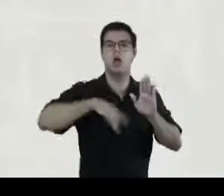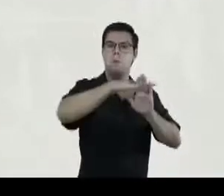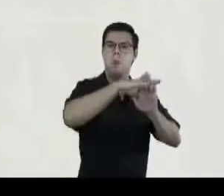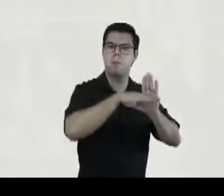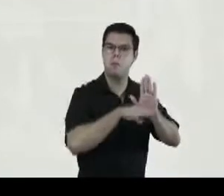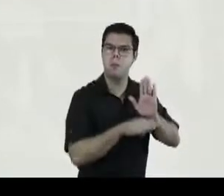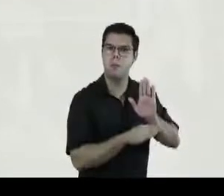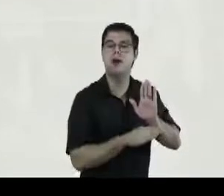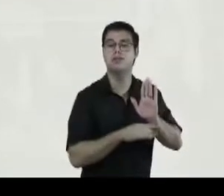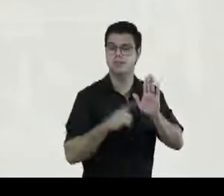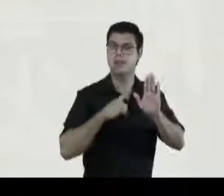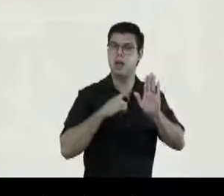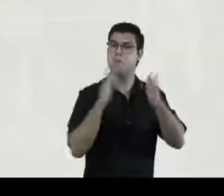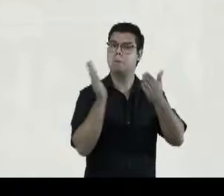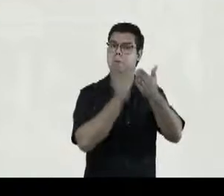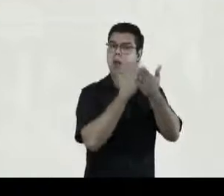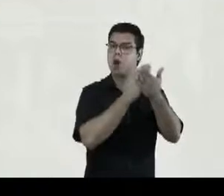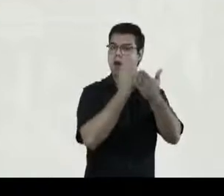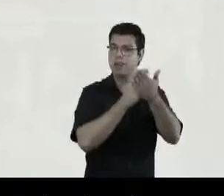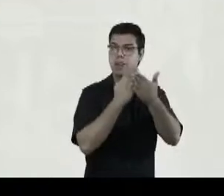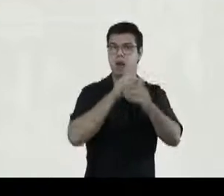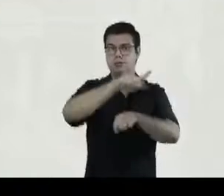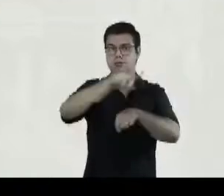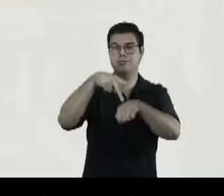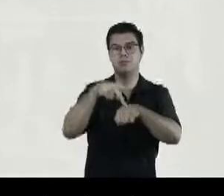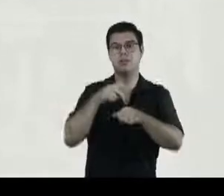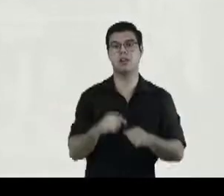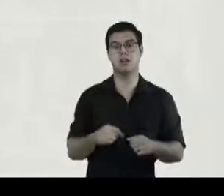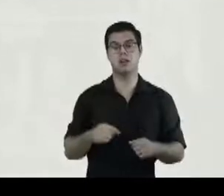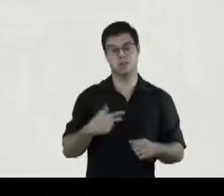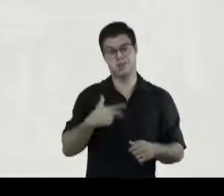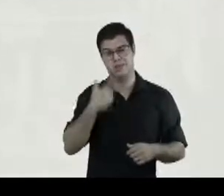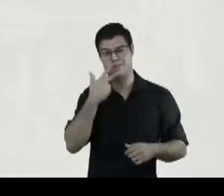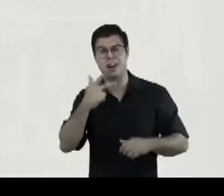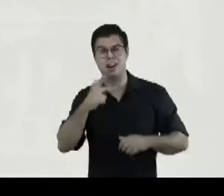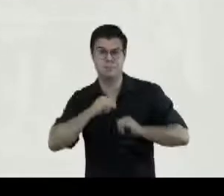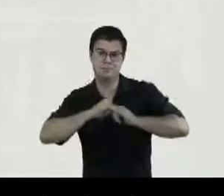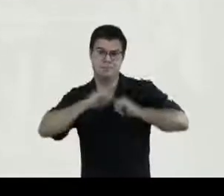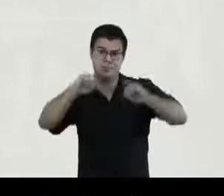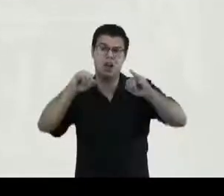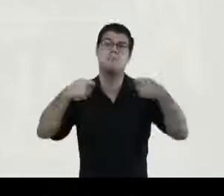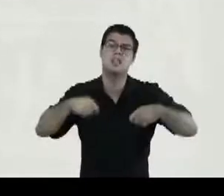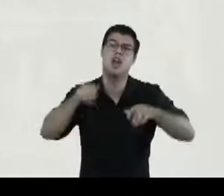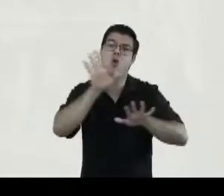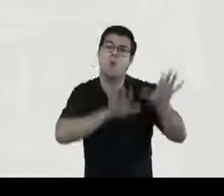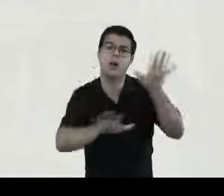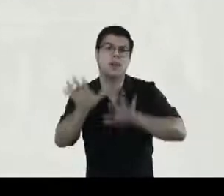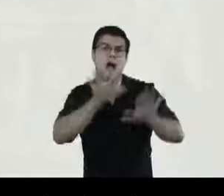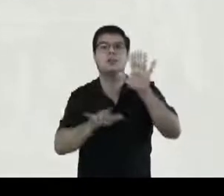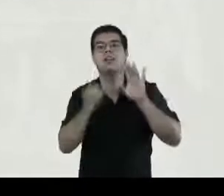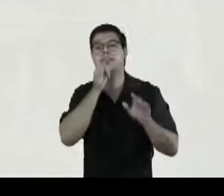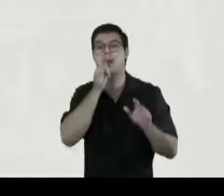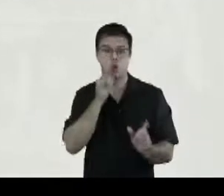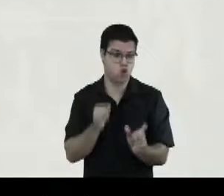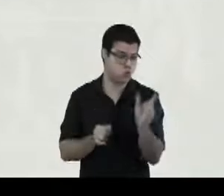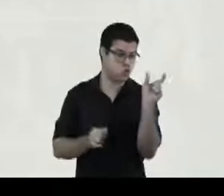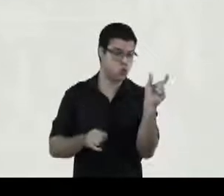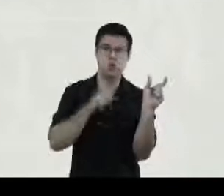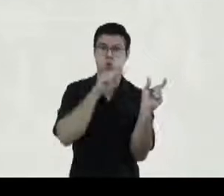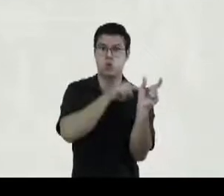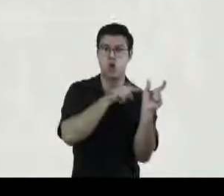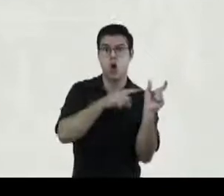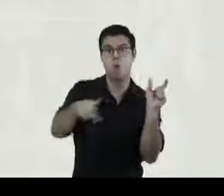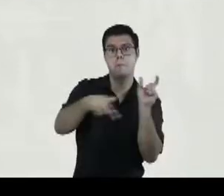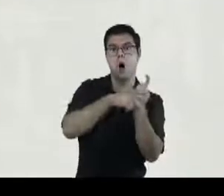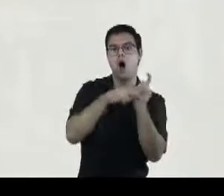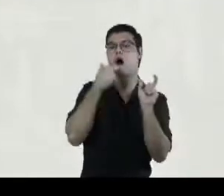disais, il faut vraiment faire attention, parce que si vous cherchez un nom français dans le VIAF, faites bien attention au petit drapeau,